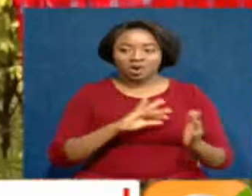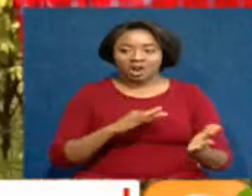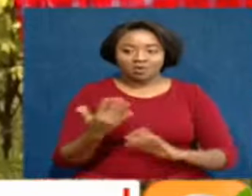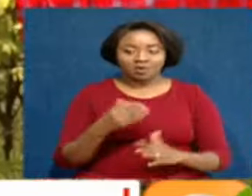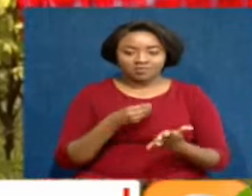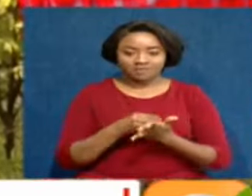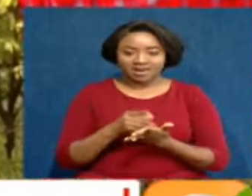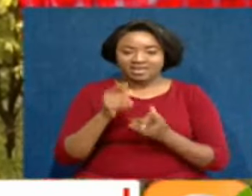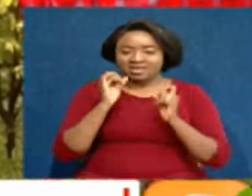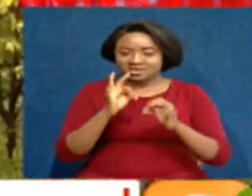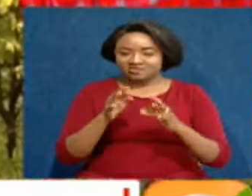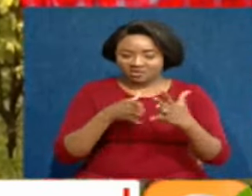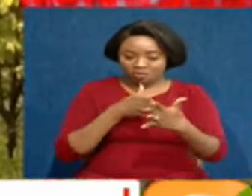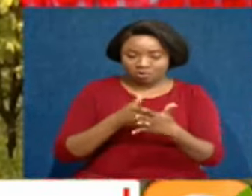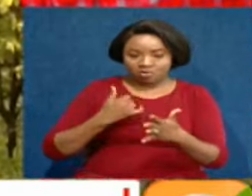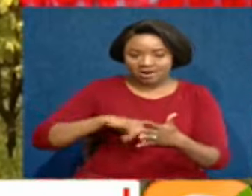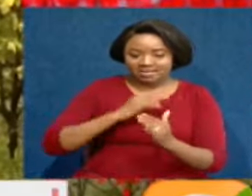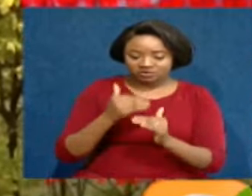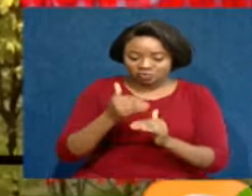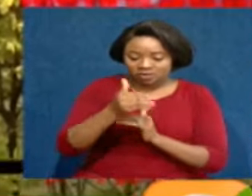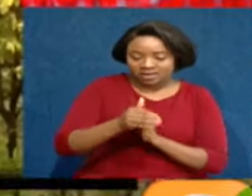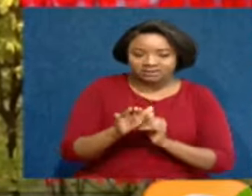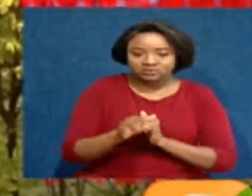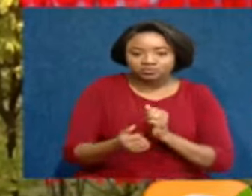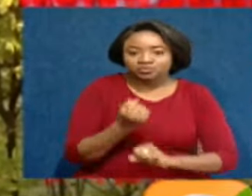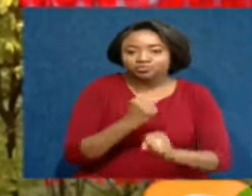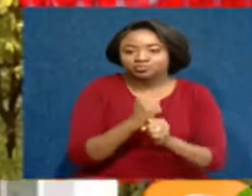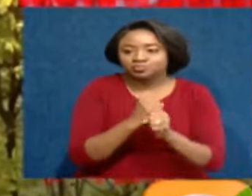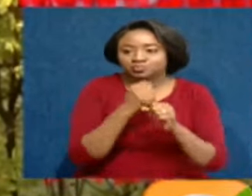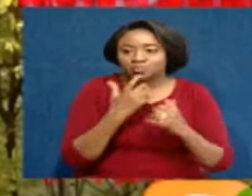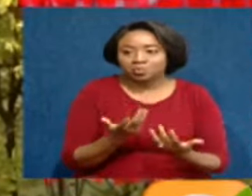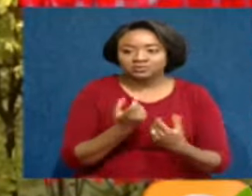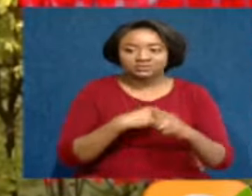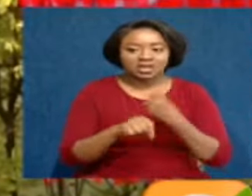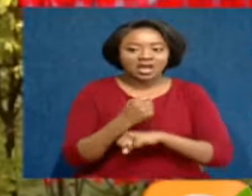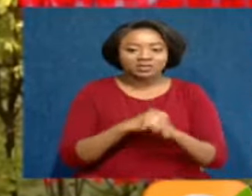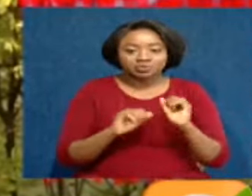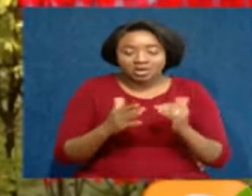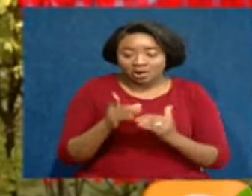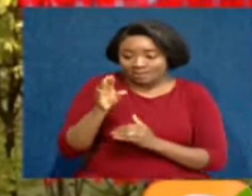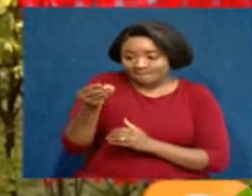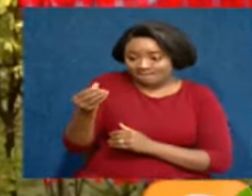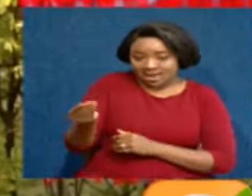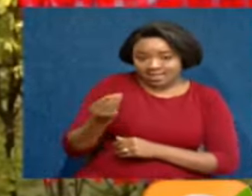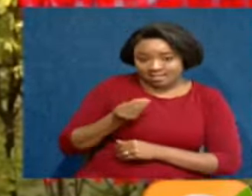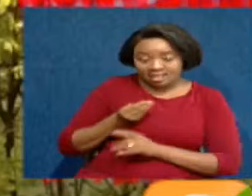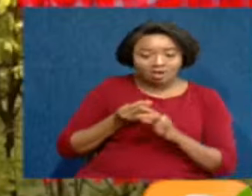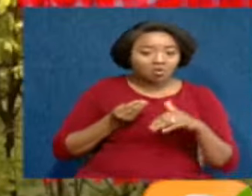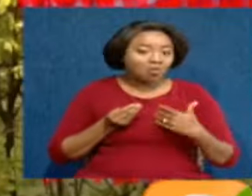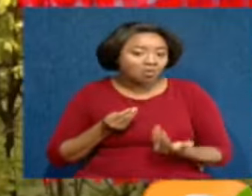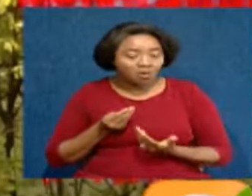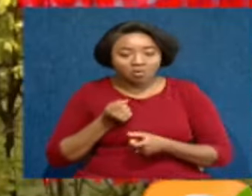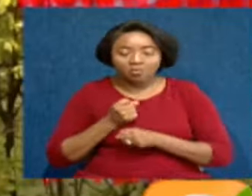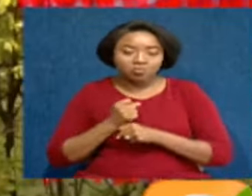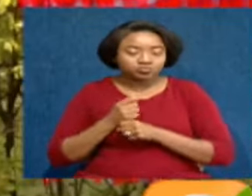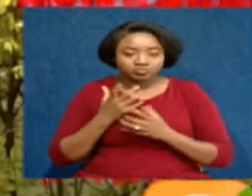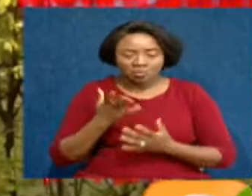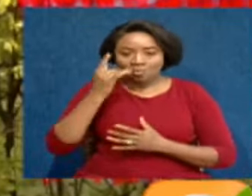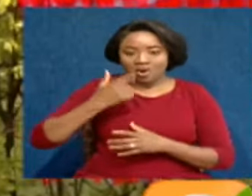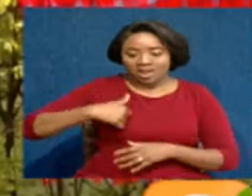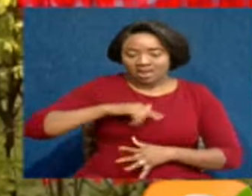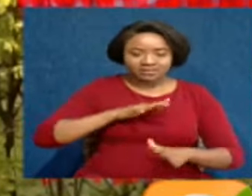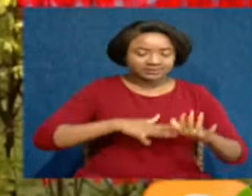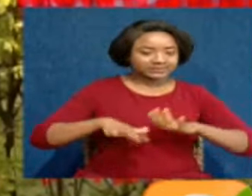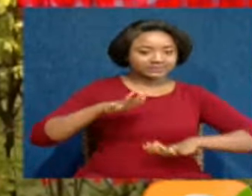refusal, what is the next step? Is it tutapewa pesa yetu ama tutafanyiwa haki gani? Juu sasa sisi tunahangaika,